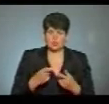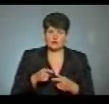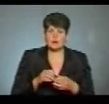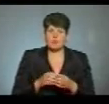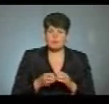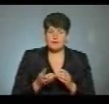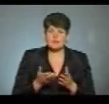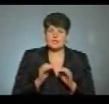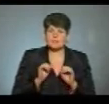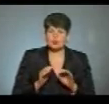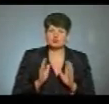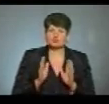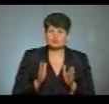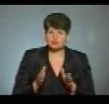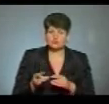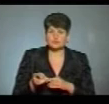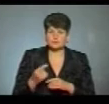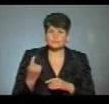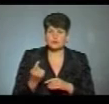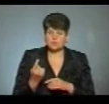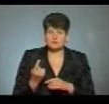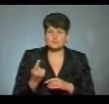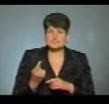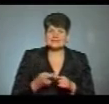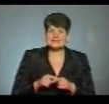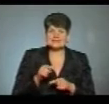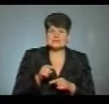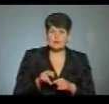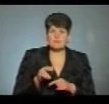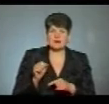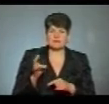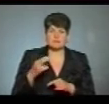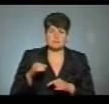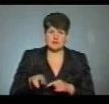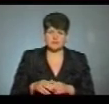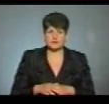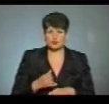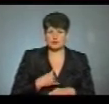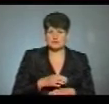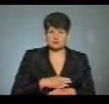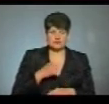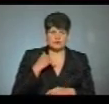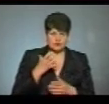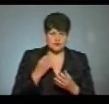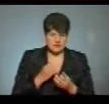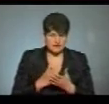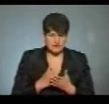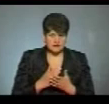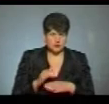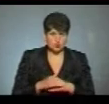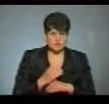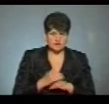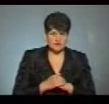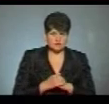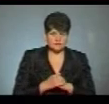які можуть бути на Тернопільщині з цією пандемією. В нас був телефонний дзвінок, підкажіть, чи ви ще на лінії? Доброго